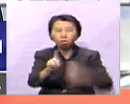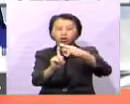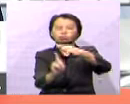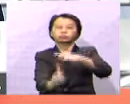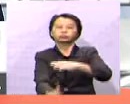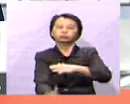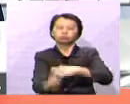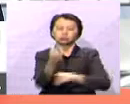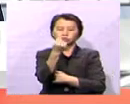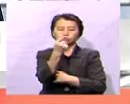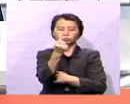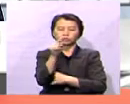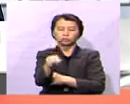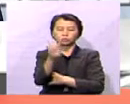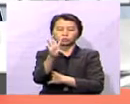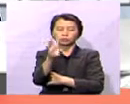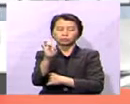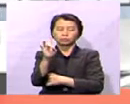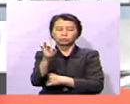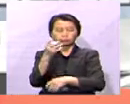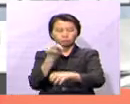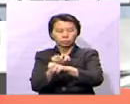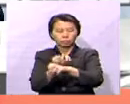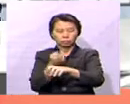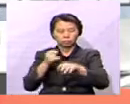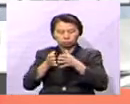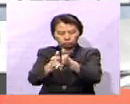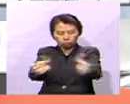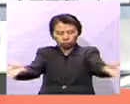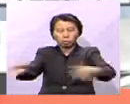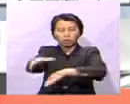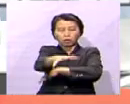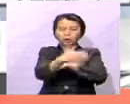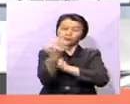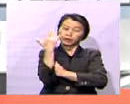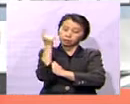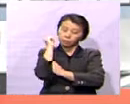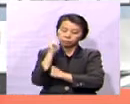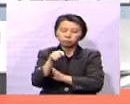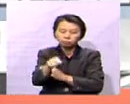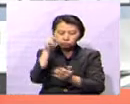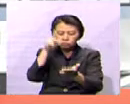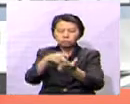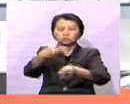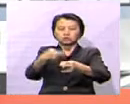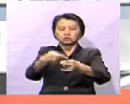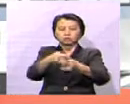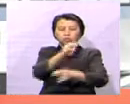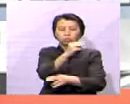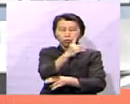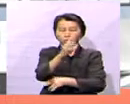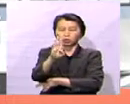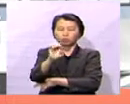di 11.8 batu nautika dari muara perairan tersebut pagi tadi. Mangsa dikenali sebagai Muhammad